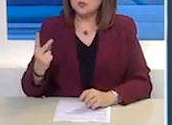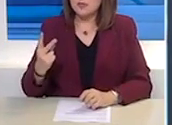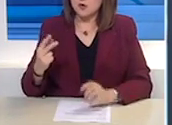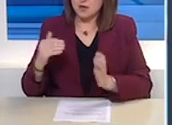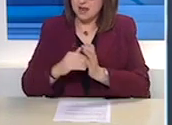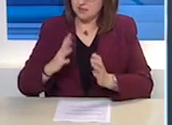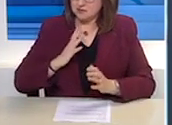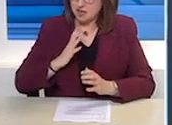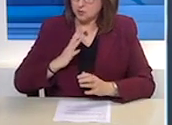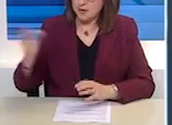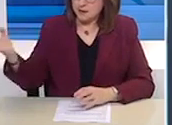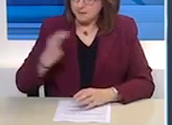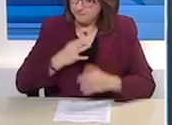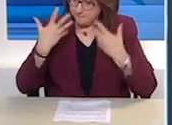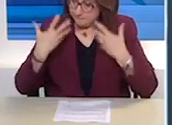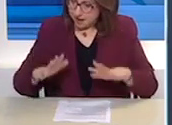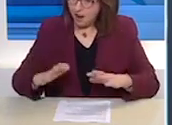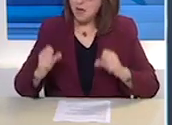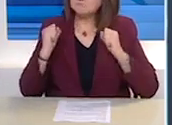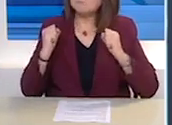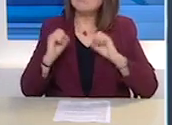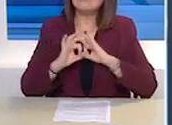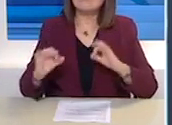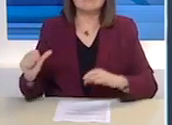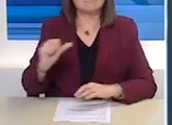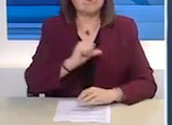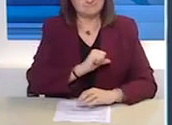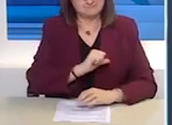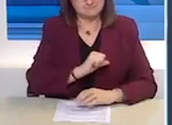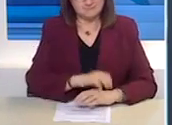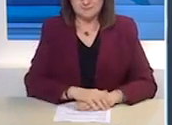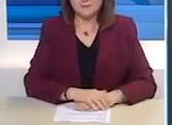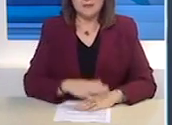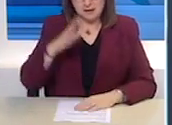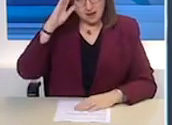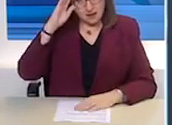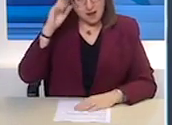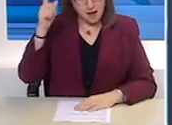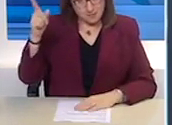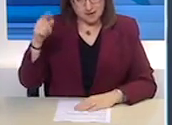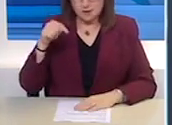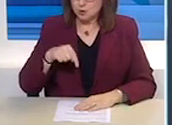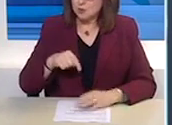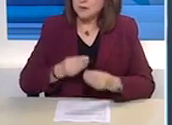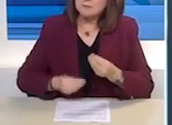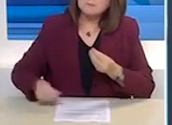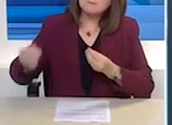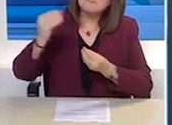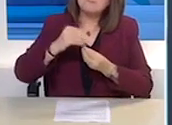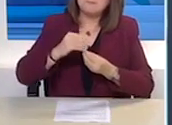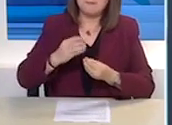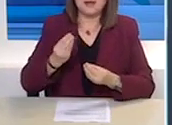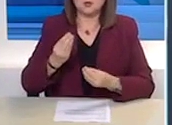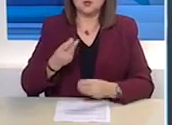μολύνθηκαν από τον ιό, ανέρωσαν και έγιναν καλά. Οι Ηνωμένες Πολιτείες της Αμερικής έχουν πλέον περισσότερα από